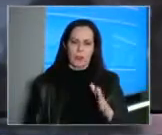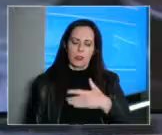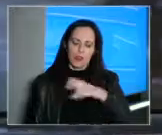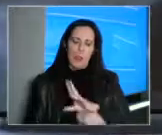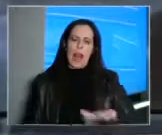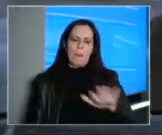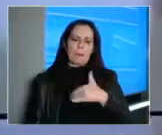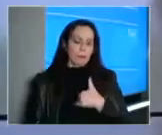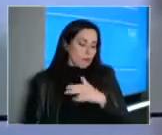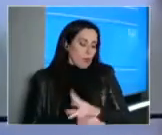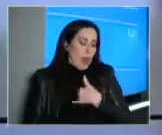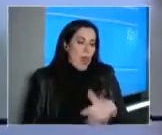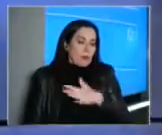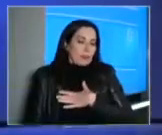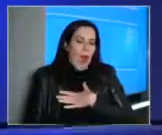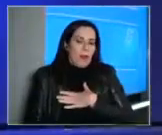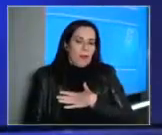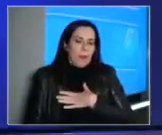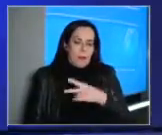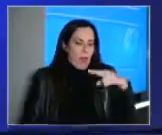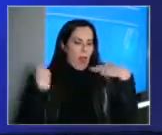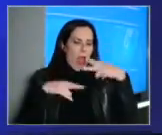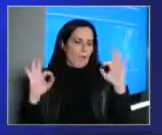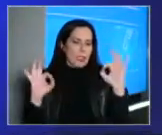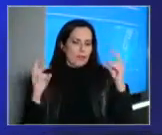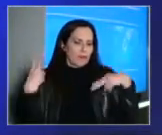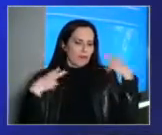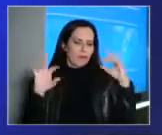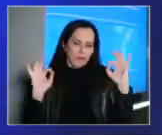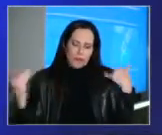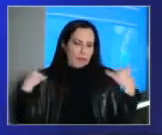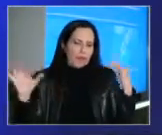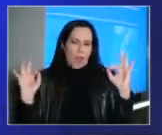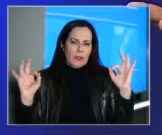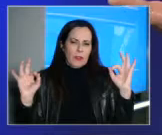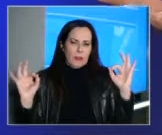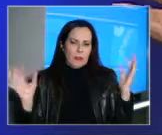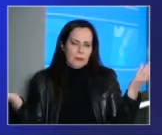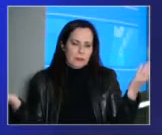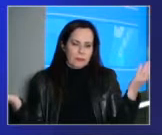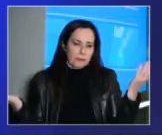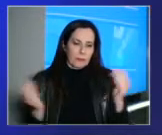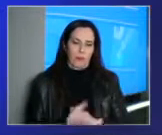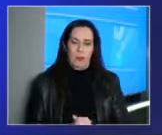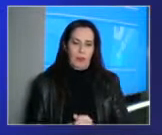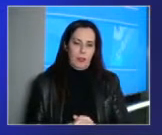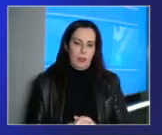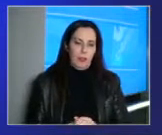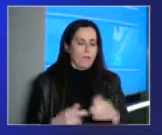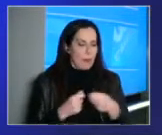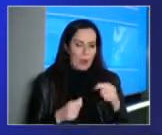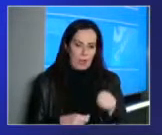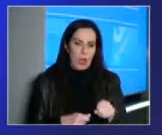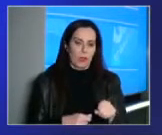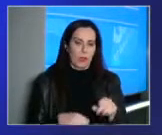מהסביבה. זה מגן עליי מהסביבה, ממבטים, מפניות, מאי-נעימויות. ומהבחינה